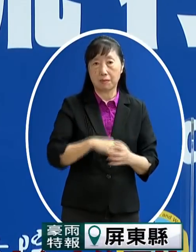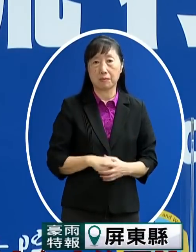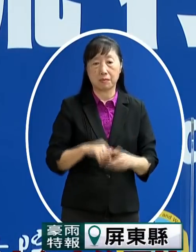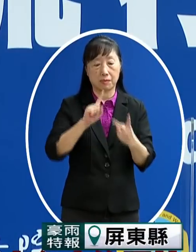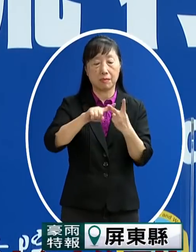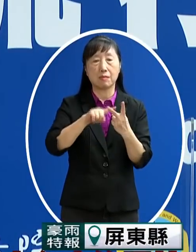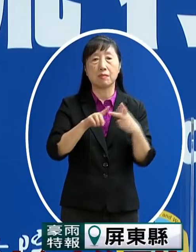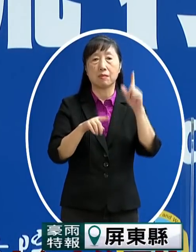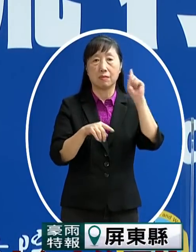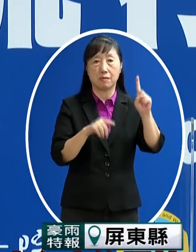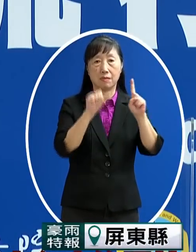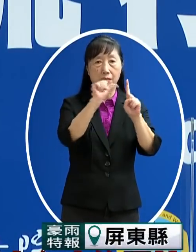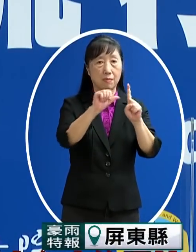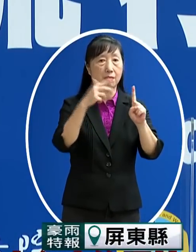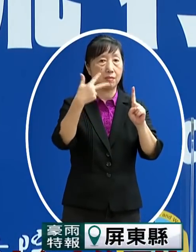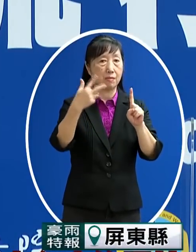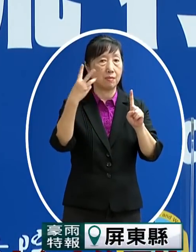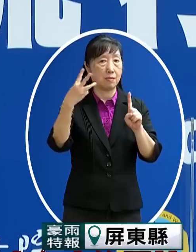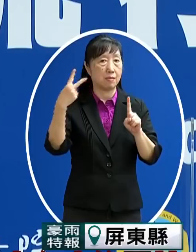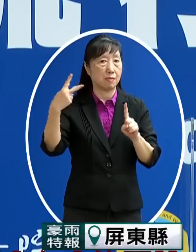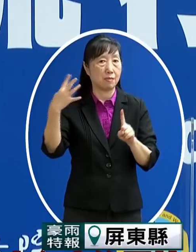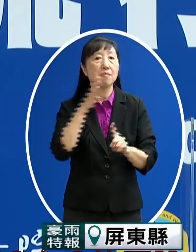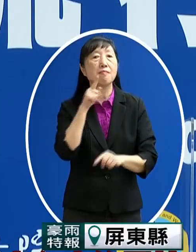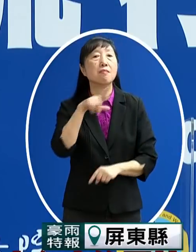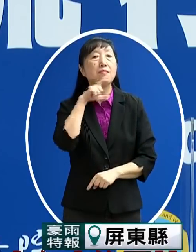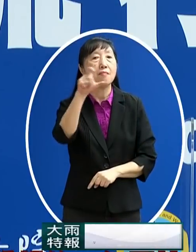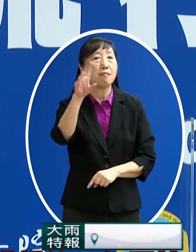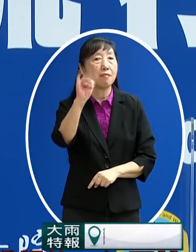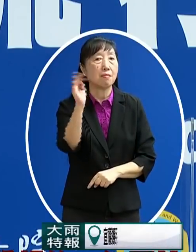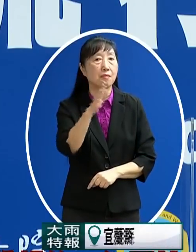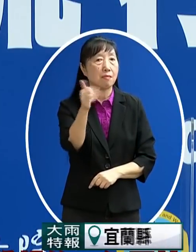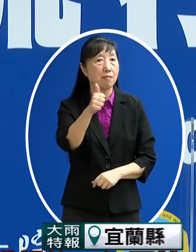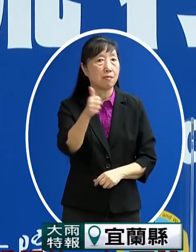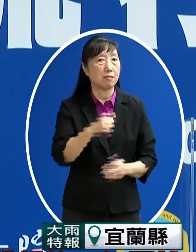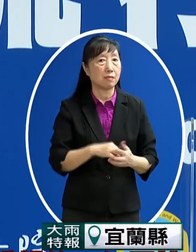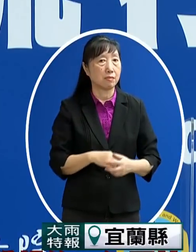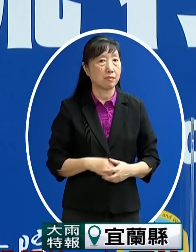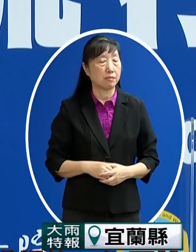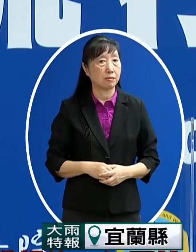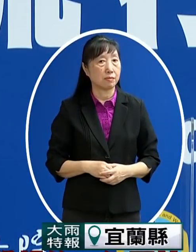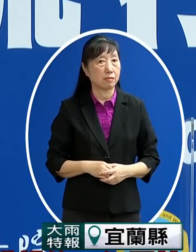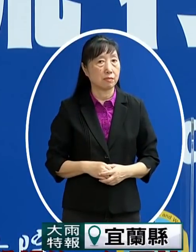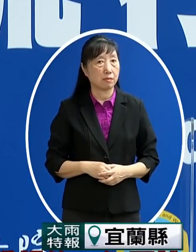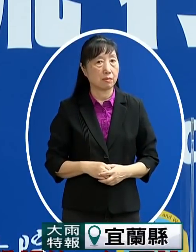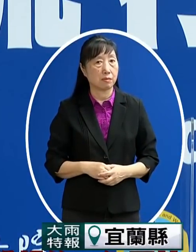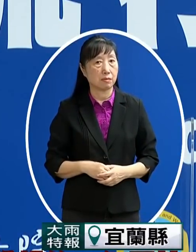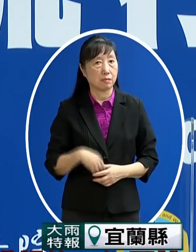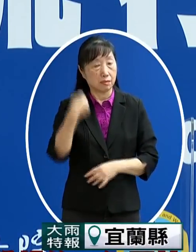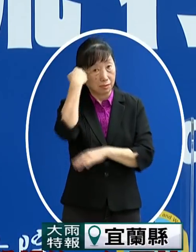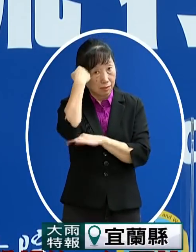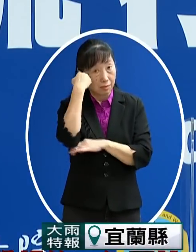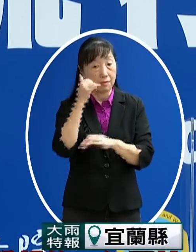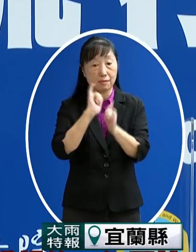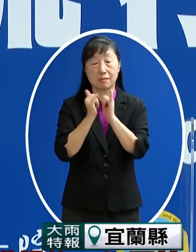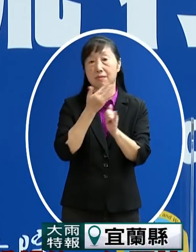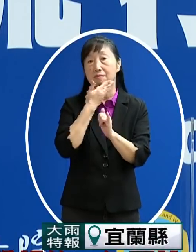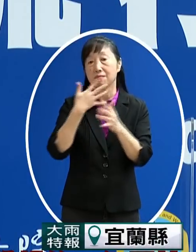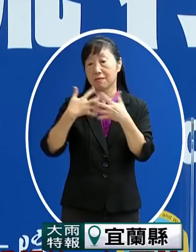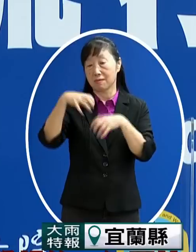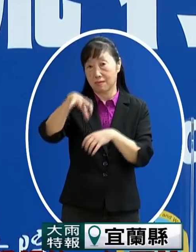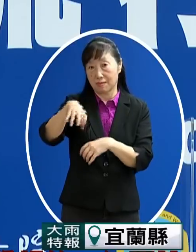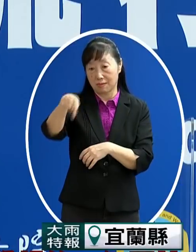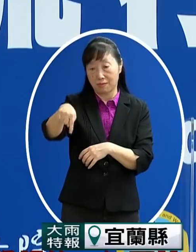是15732，是60多岁的男性哈，那这个是住在一个这个社福机构的一